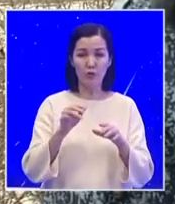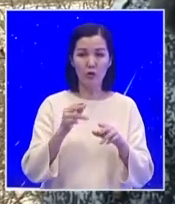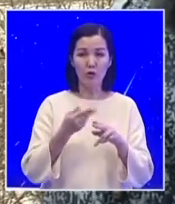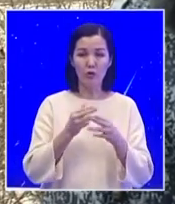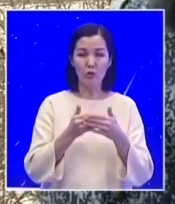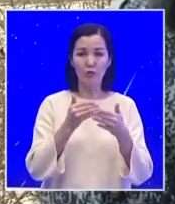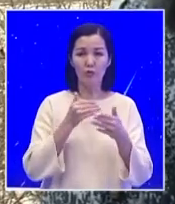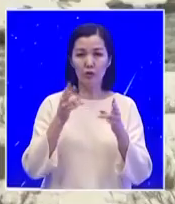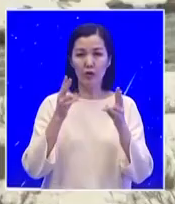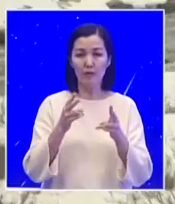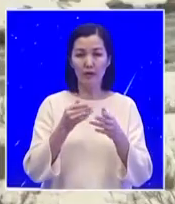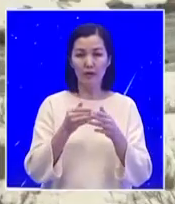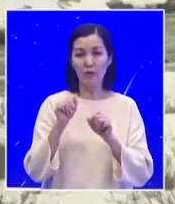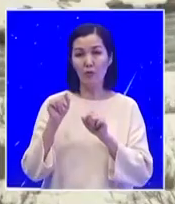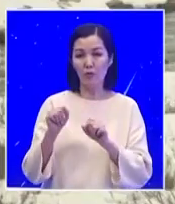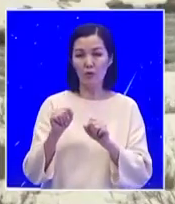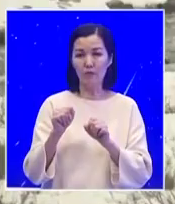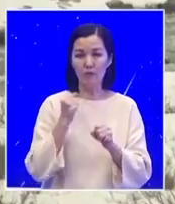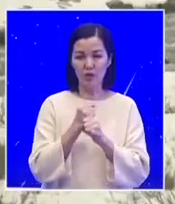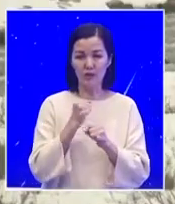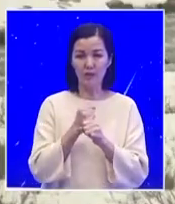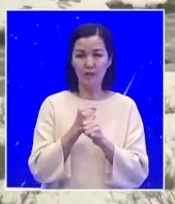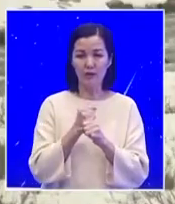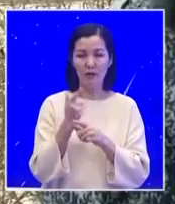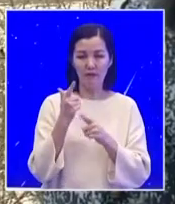болмас үшін. Соны енді тезірек жасап,